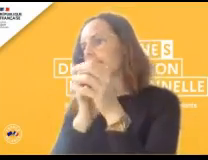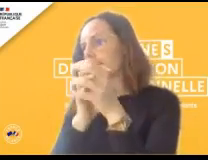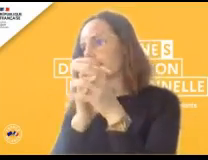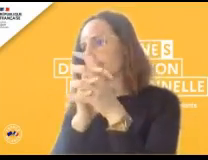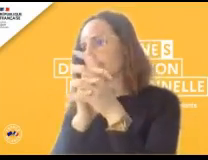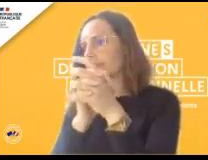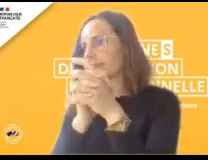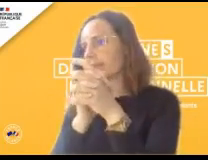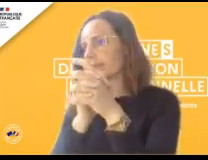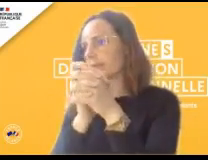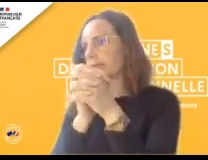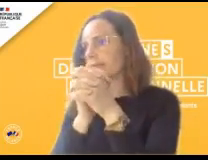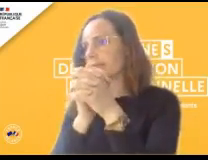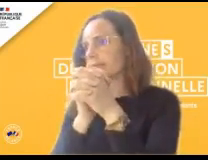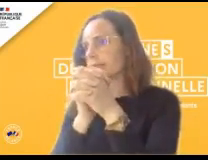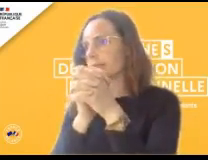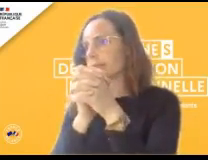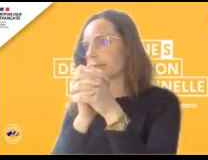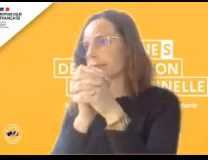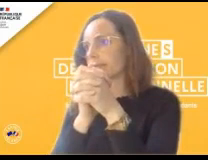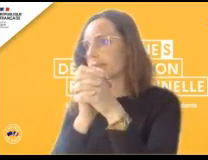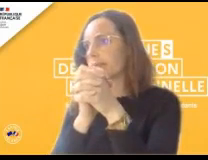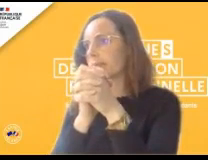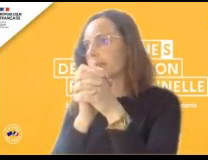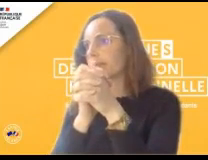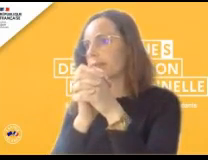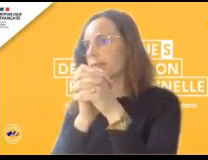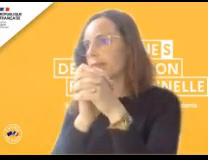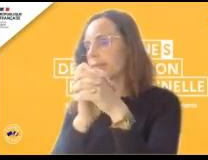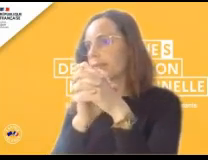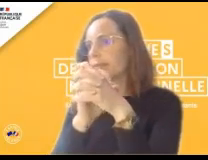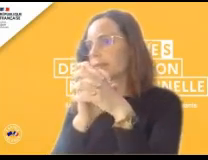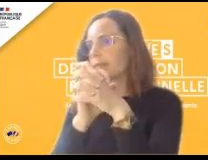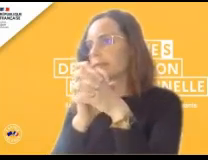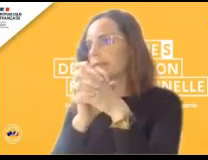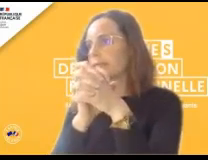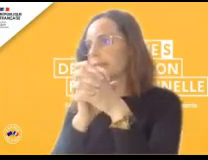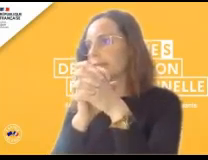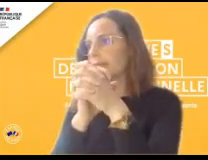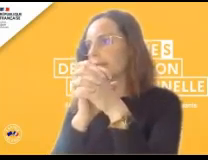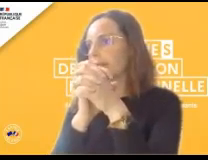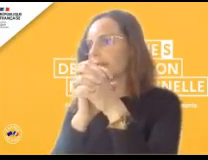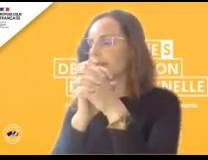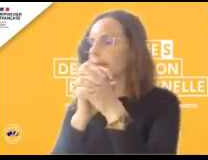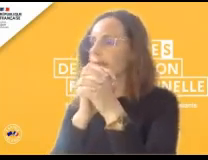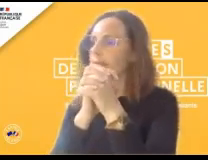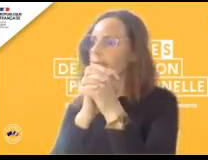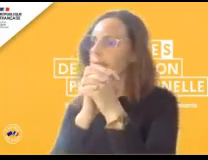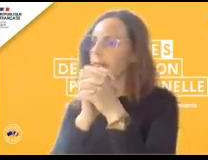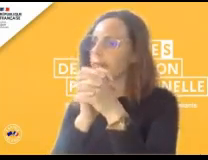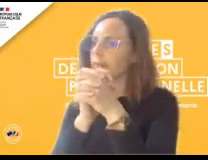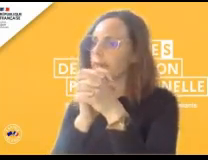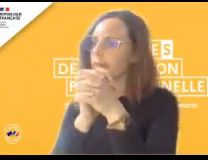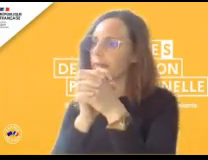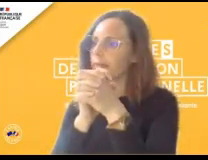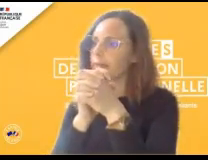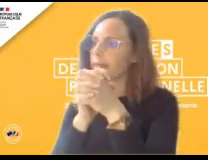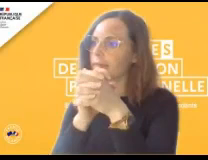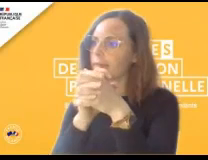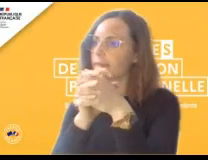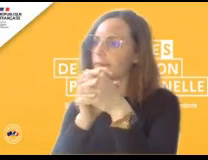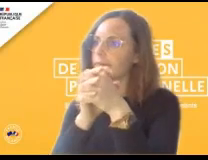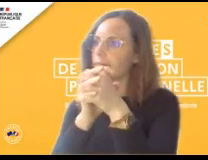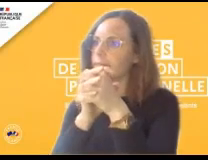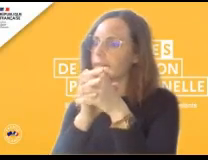nous allons mettre à disposition donc des bénéficiaires une gamme d'outils en fonction des problématiques abordées. Hein. S'il s'agit